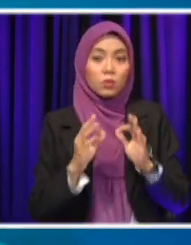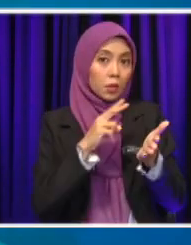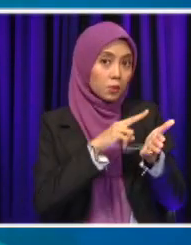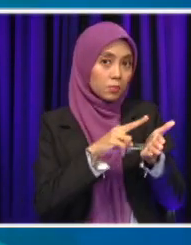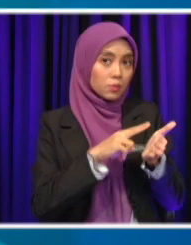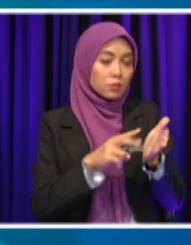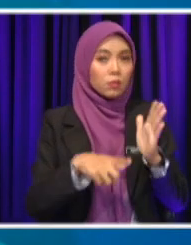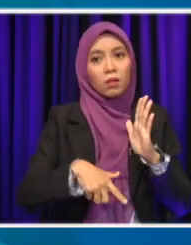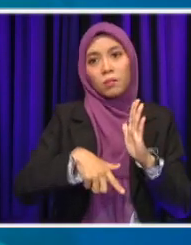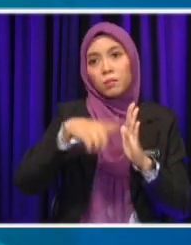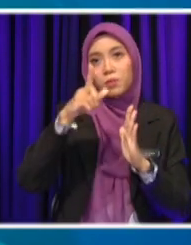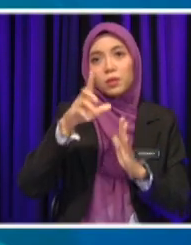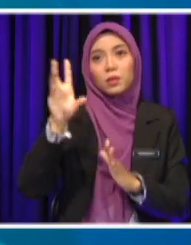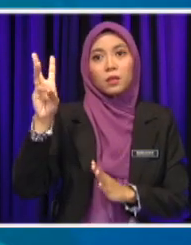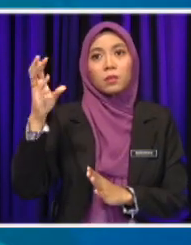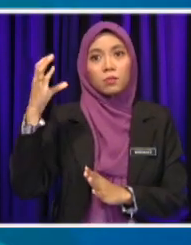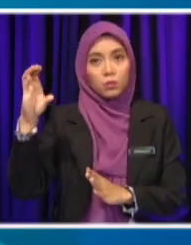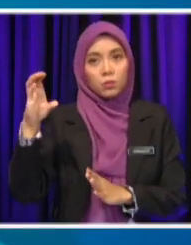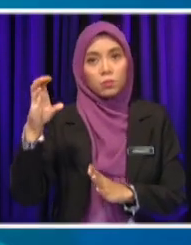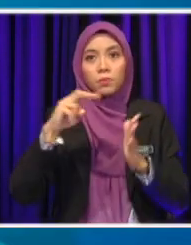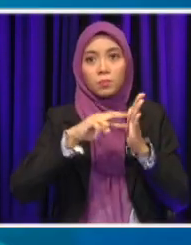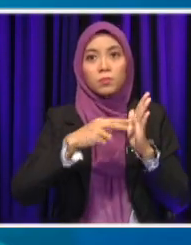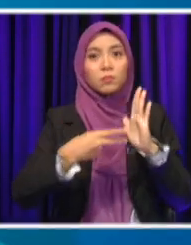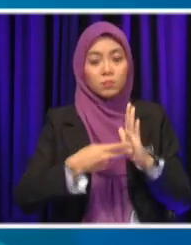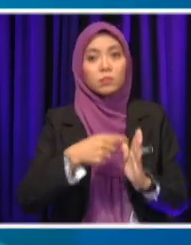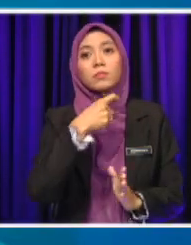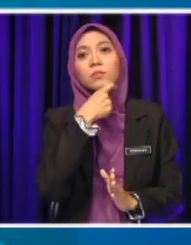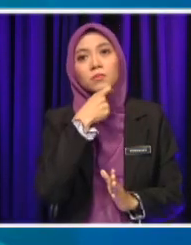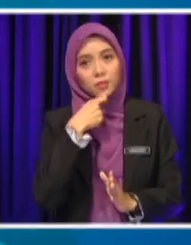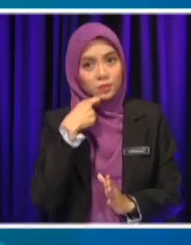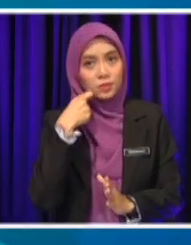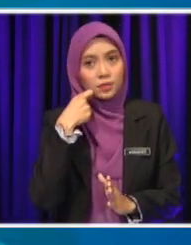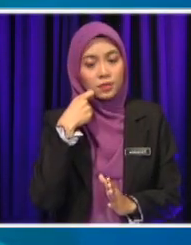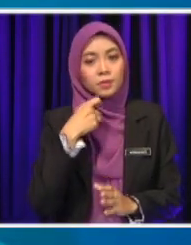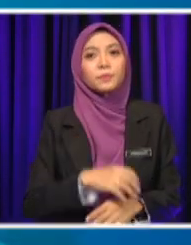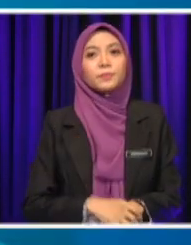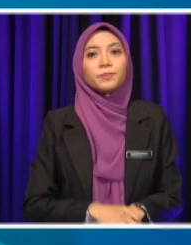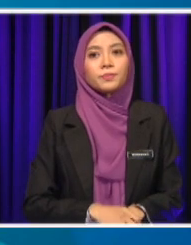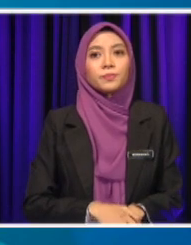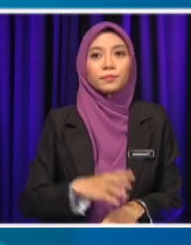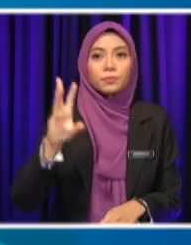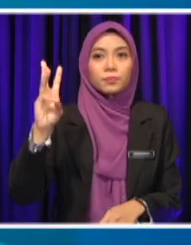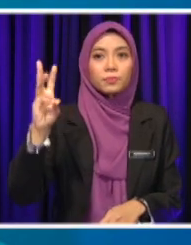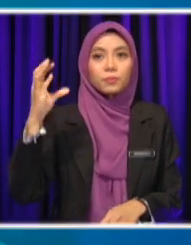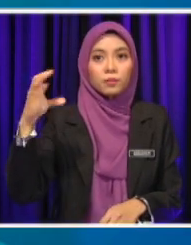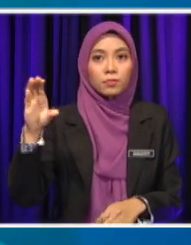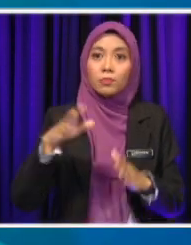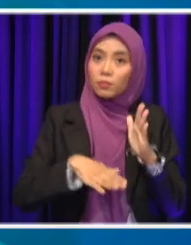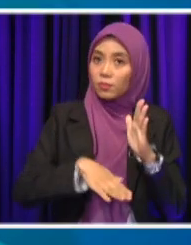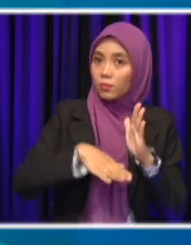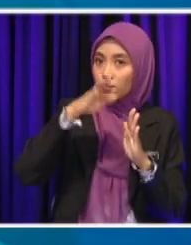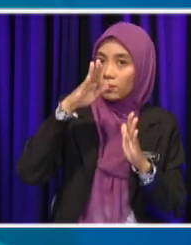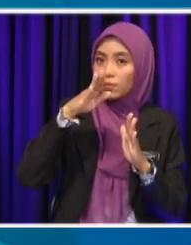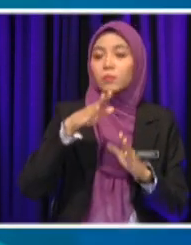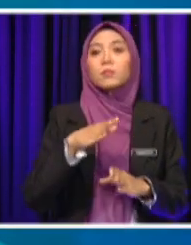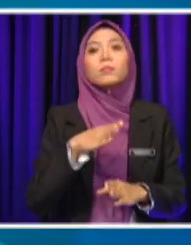lebih daripada 600 bermakna keringlah. Dia membaca nilai 600 ke atas tu bermakna kering. Maknanya